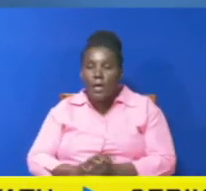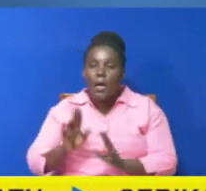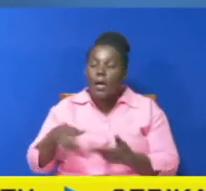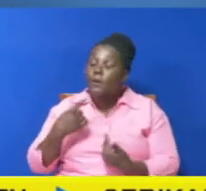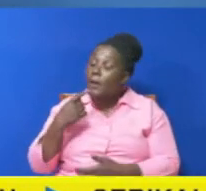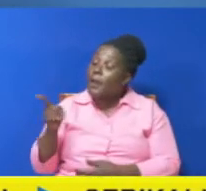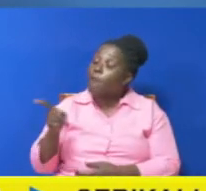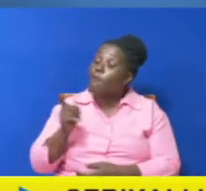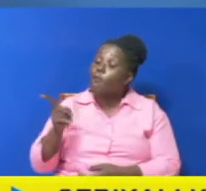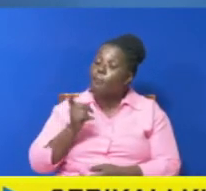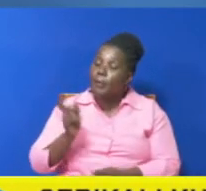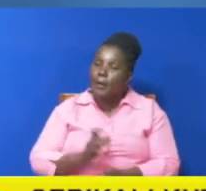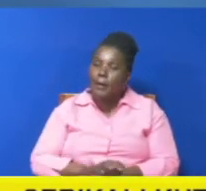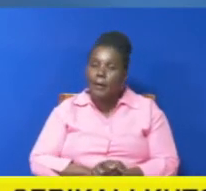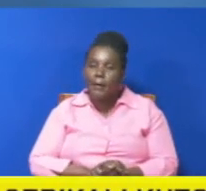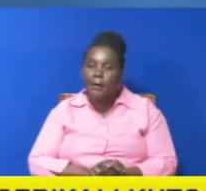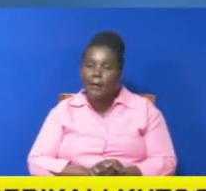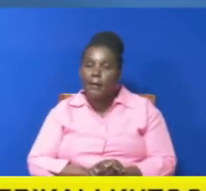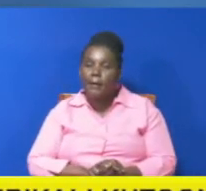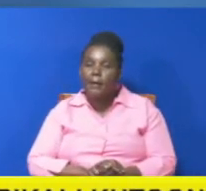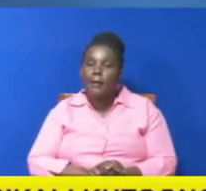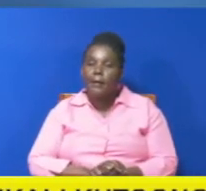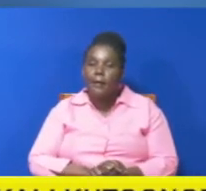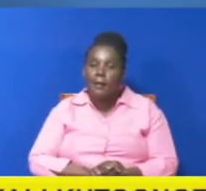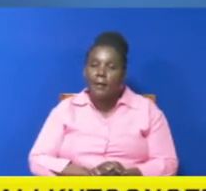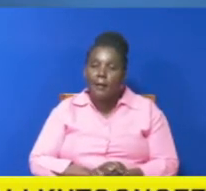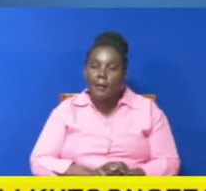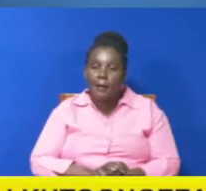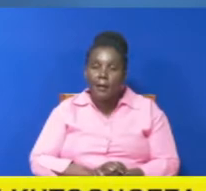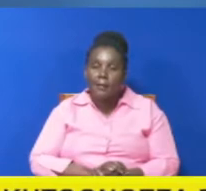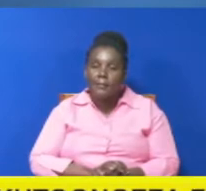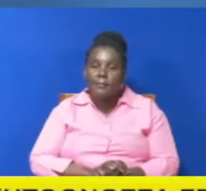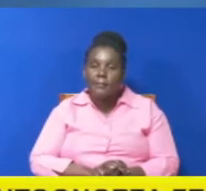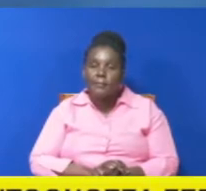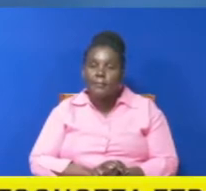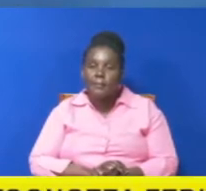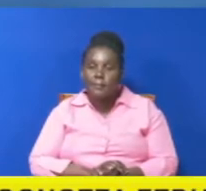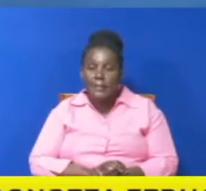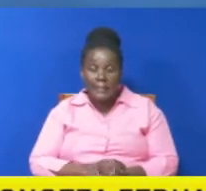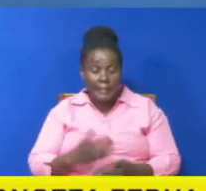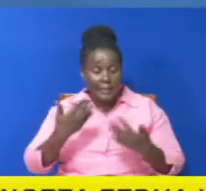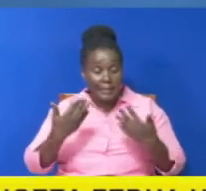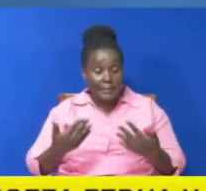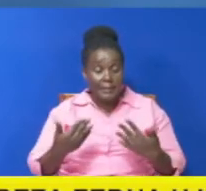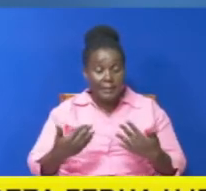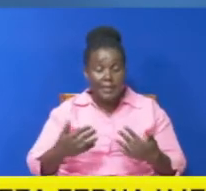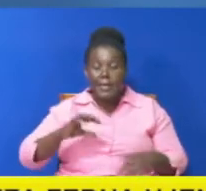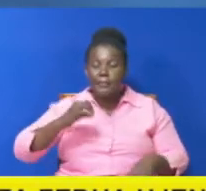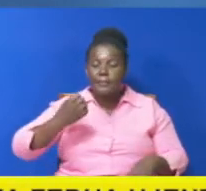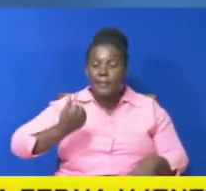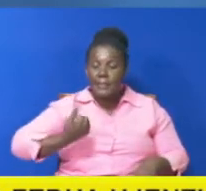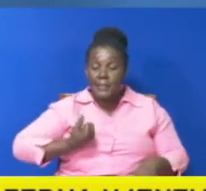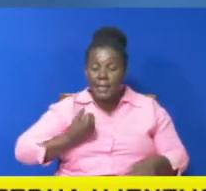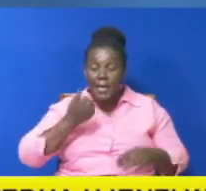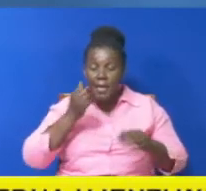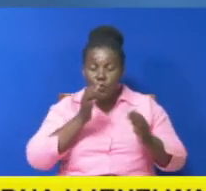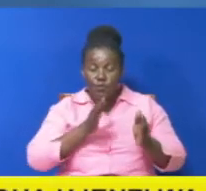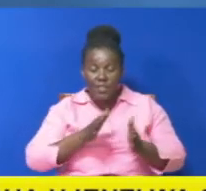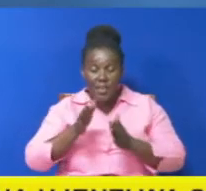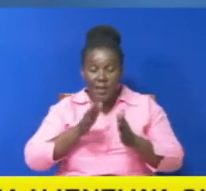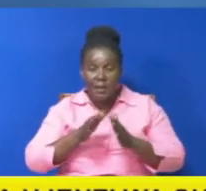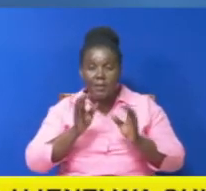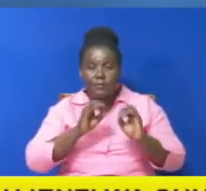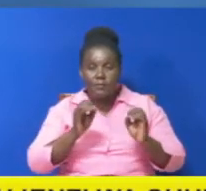kama una pesa ni azime nikafanye au siku nyingine hakuna kitu. Sasa yule msichana alikuwa hajajiandaa, huku